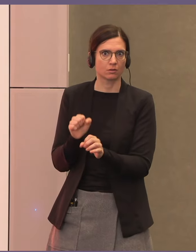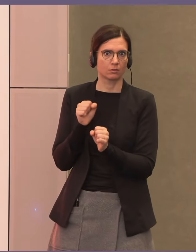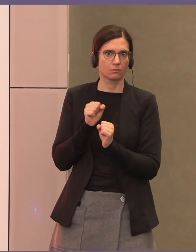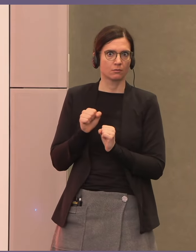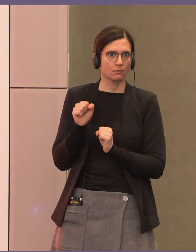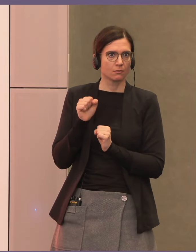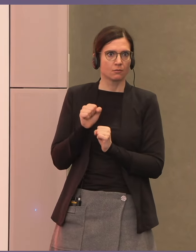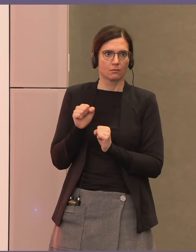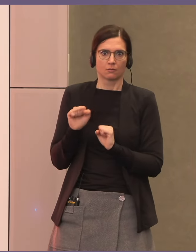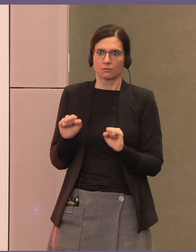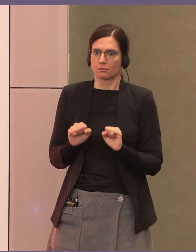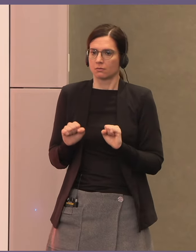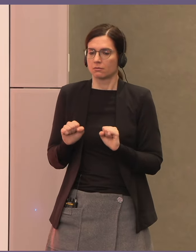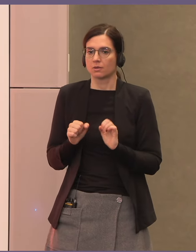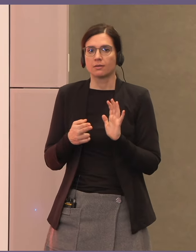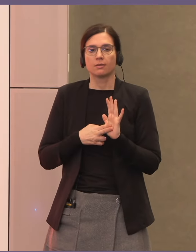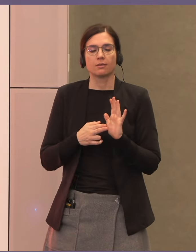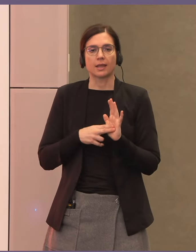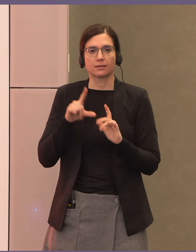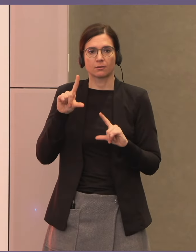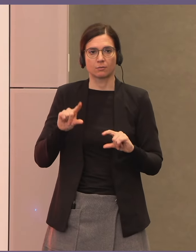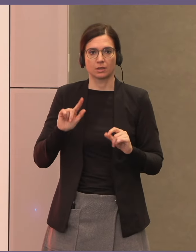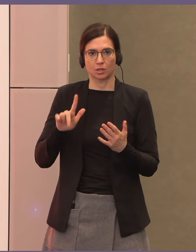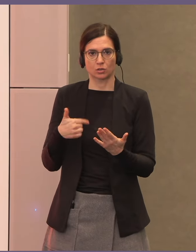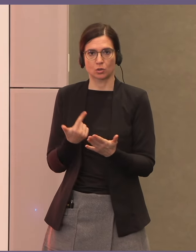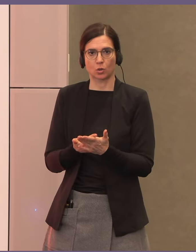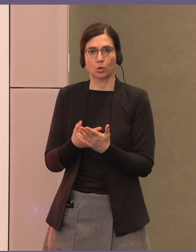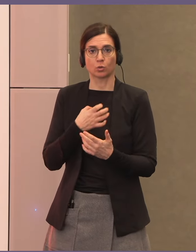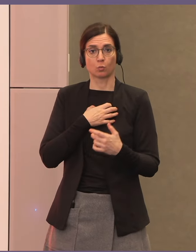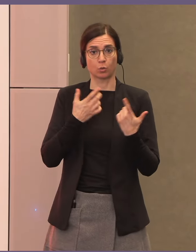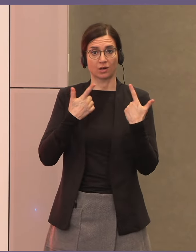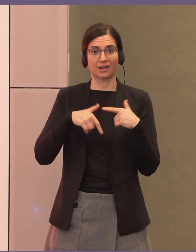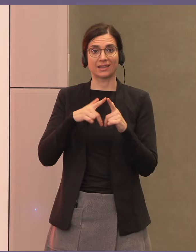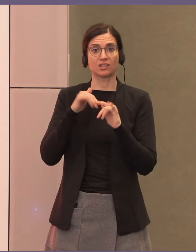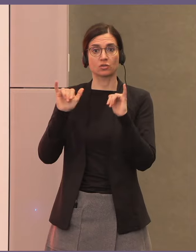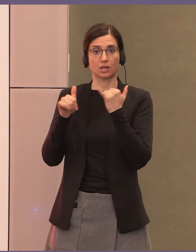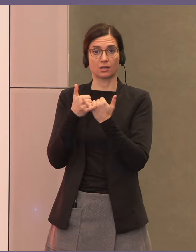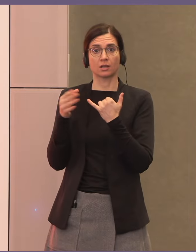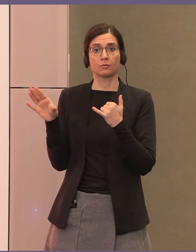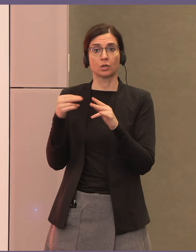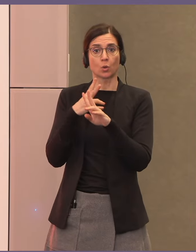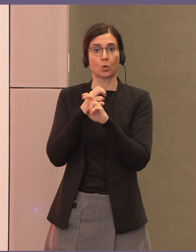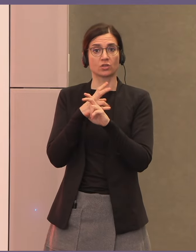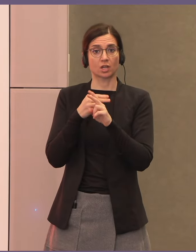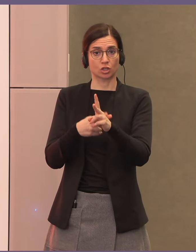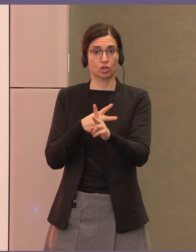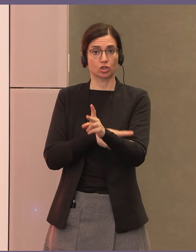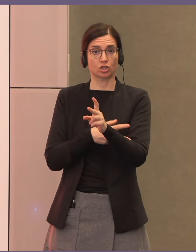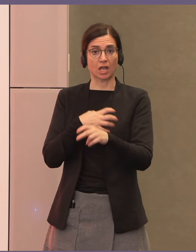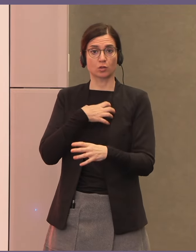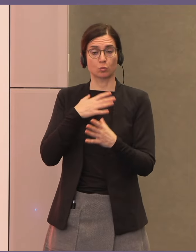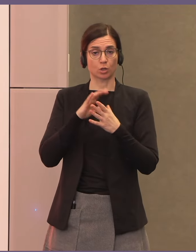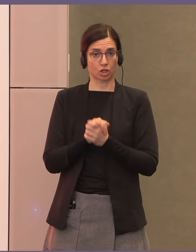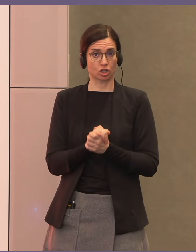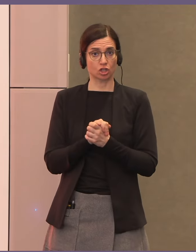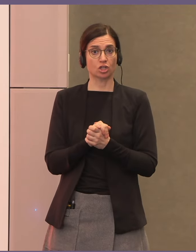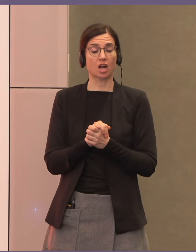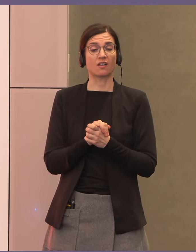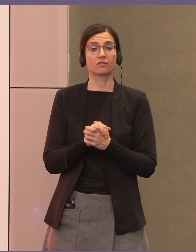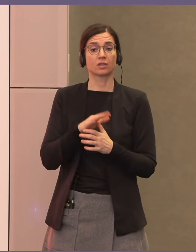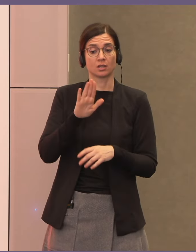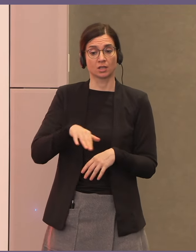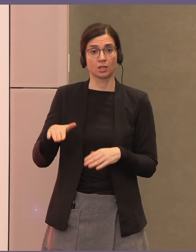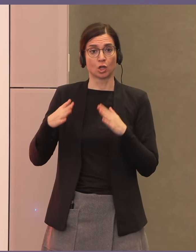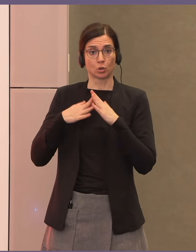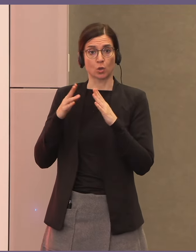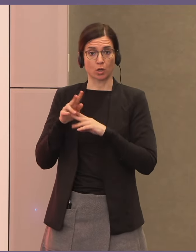Dieser soll dem Nettomindestlohn entsprechen und an burgenländischen Eltern mit österreichischer Staatsbürgerschaft, die ihre Kinder